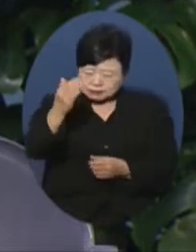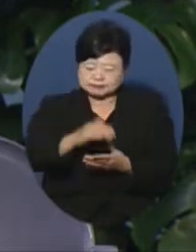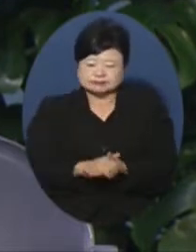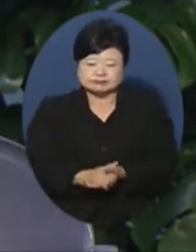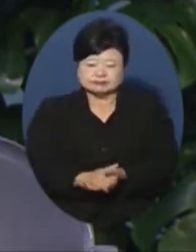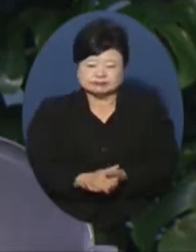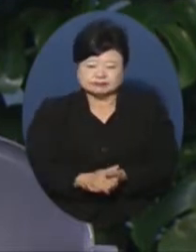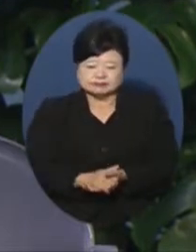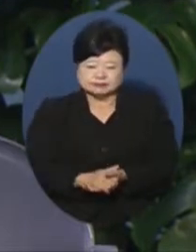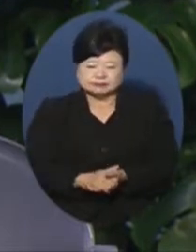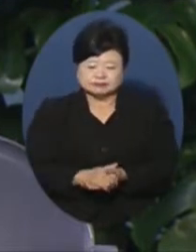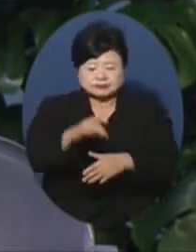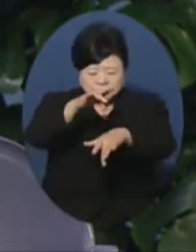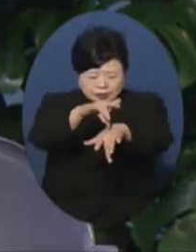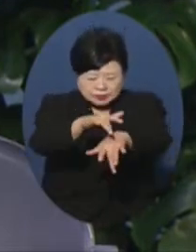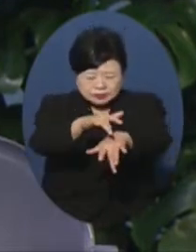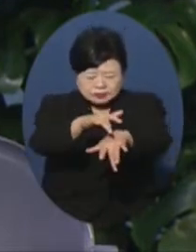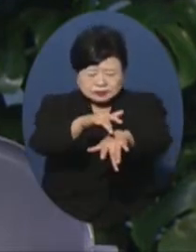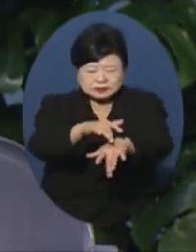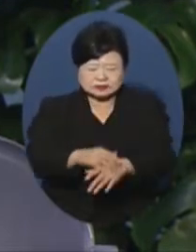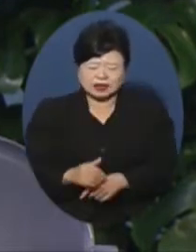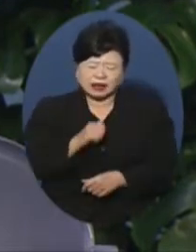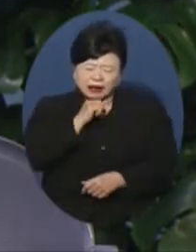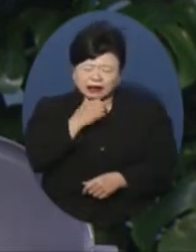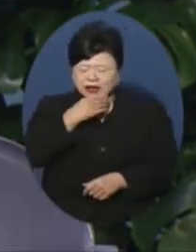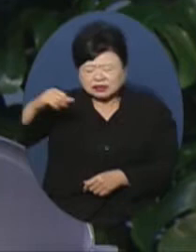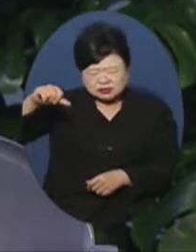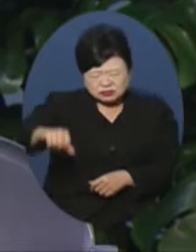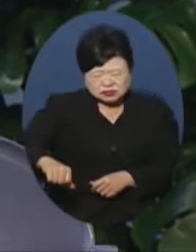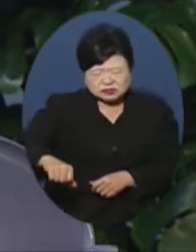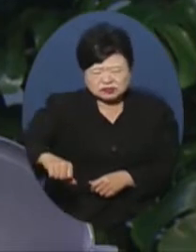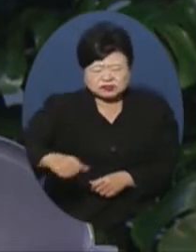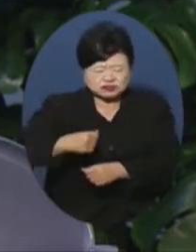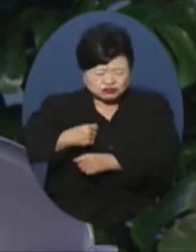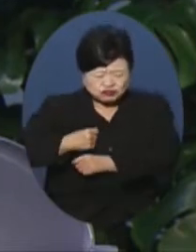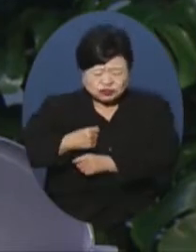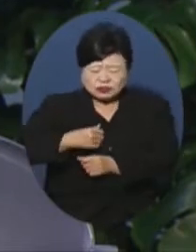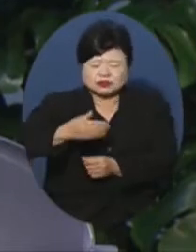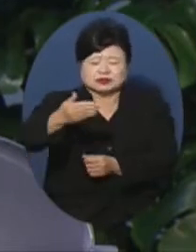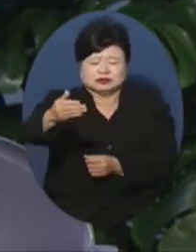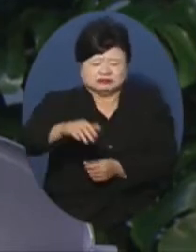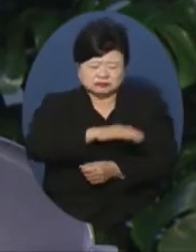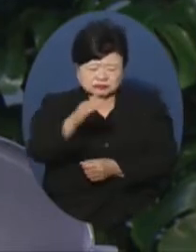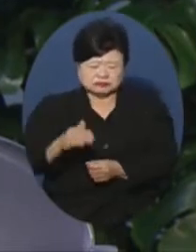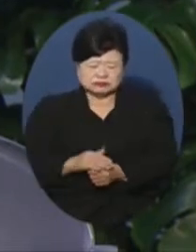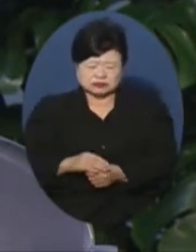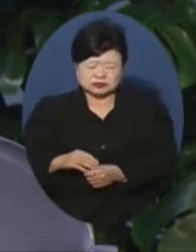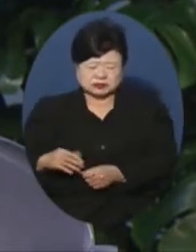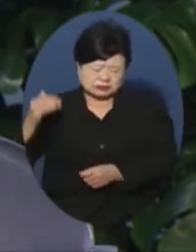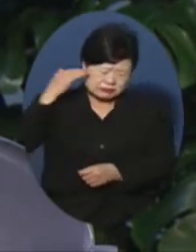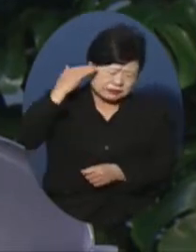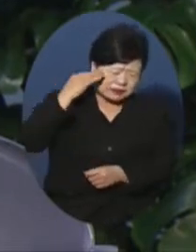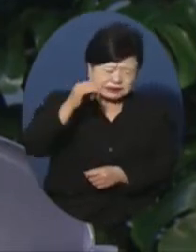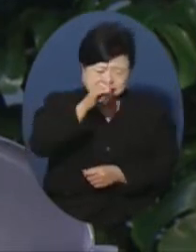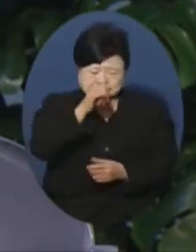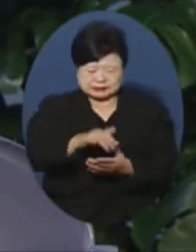것입니다. 마귀는 가난과 저주라는 군대를 보내어 우리를